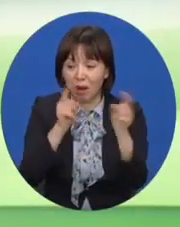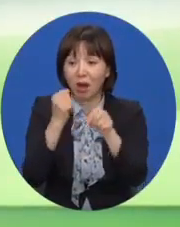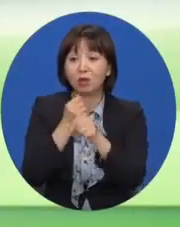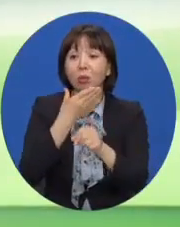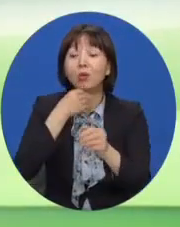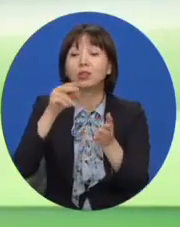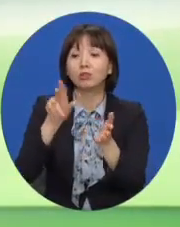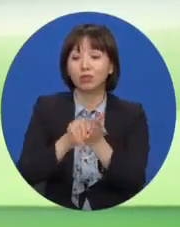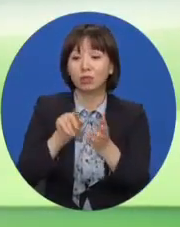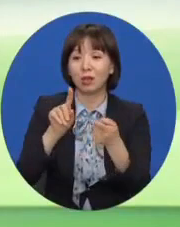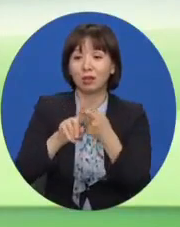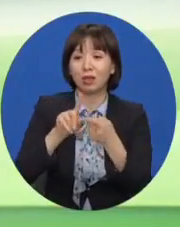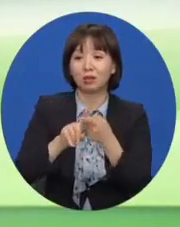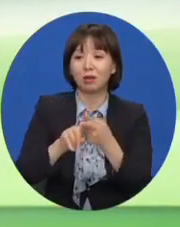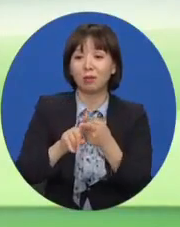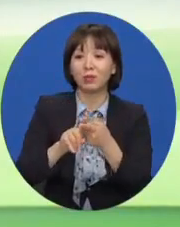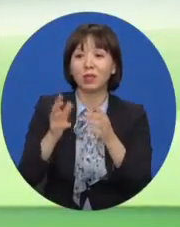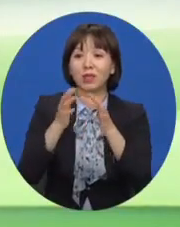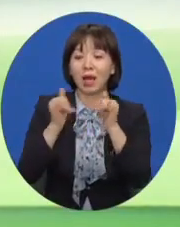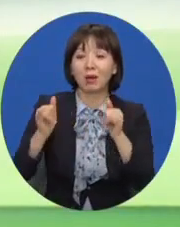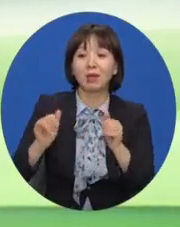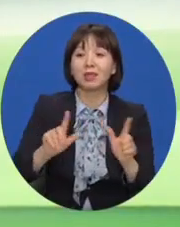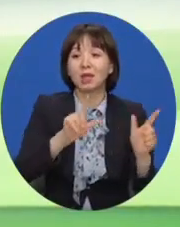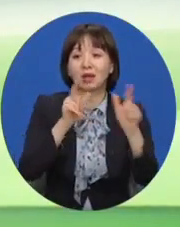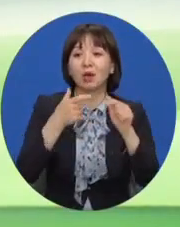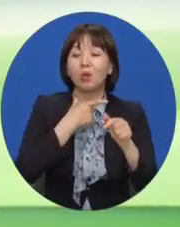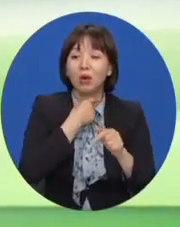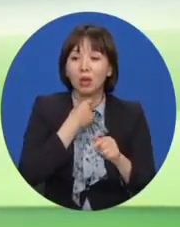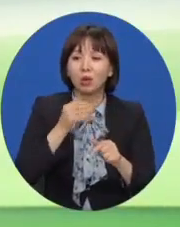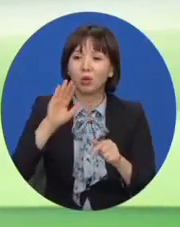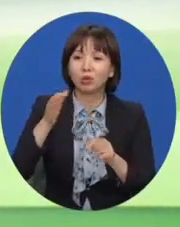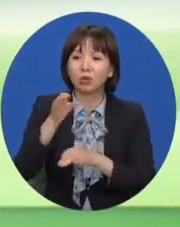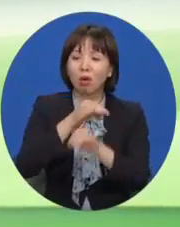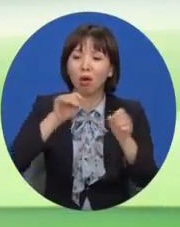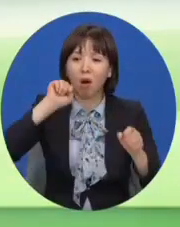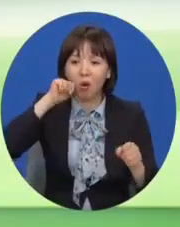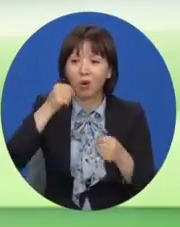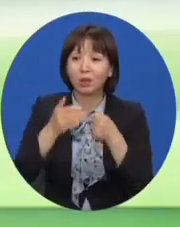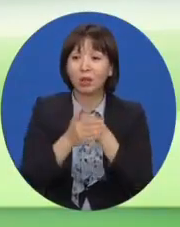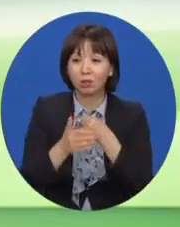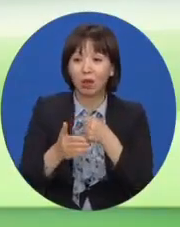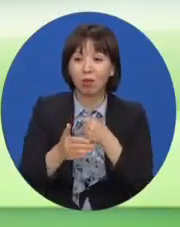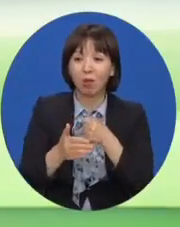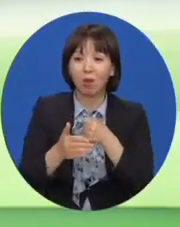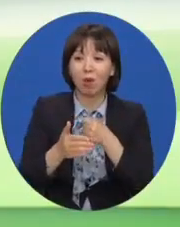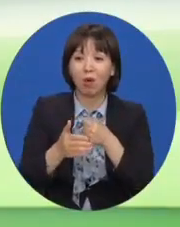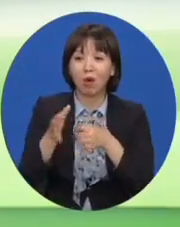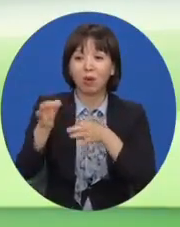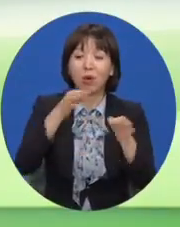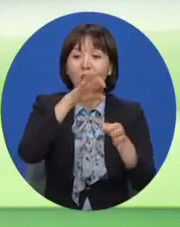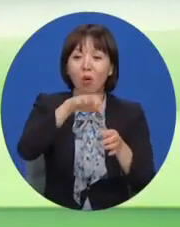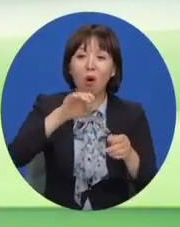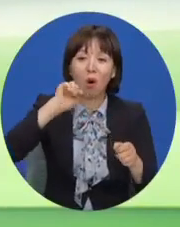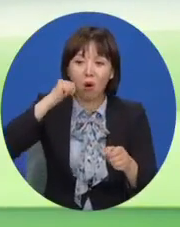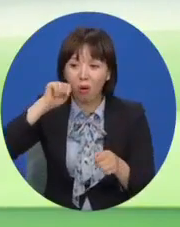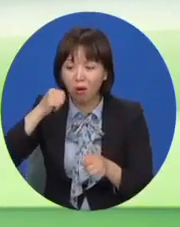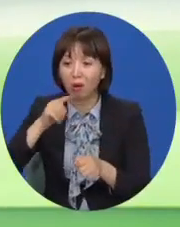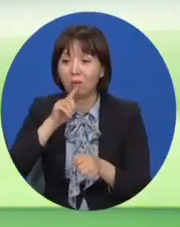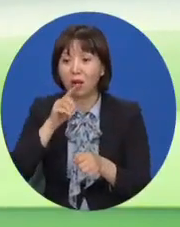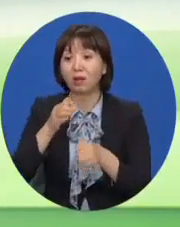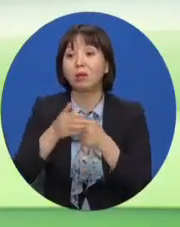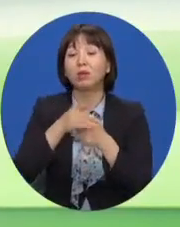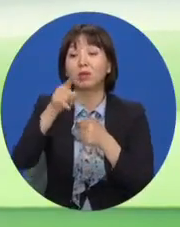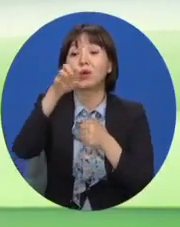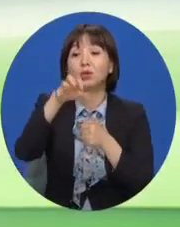문제에 심히 살아가는데 원활하도록 요즘에 불경기 돼서 뭐 업소부터 다 들어왔다 그러는데 그런 쪽으로